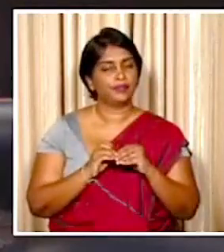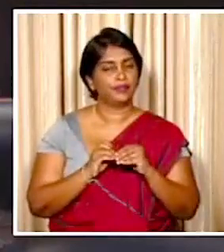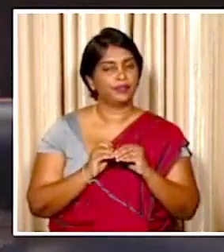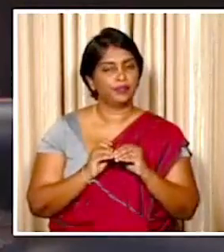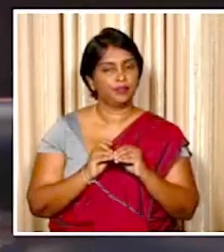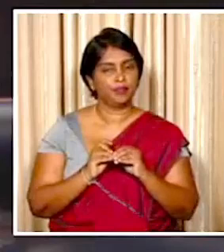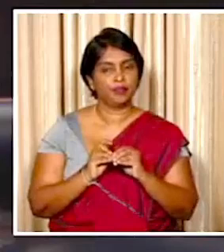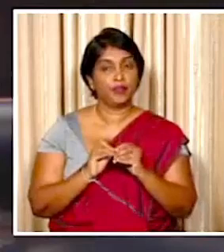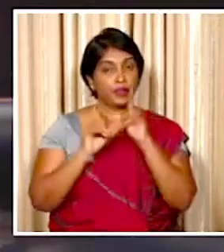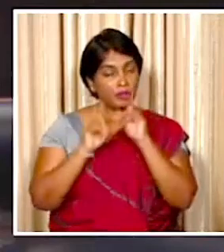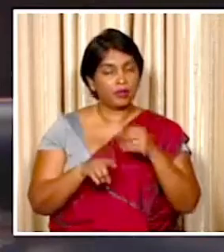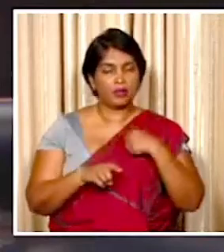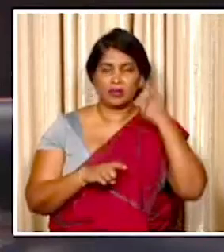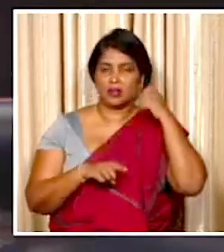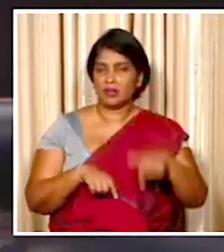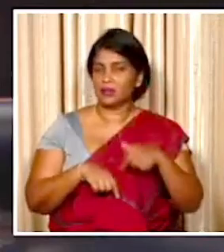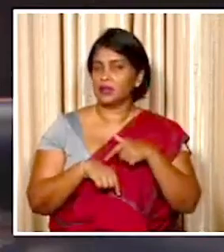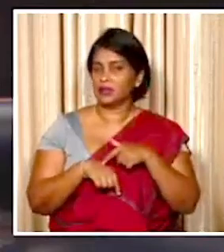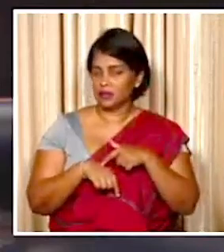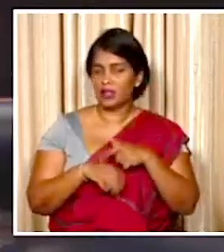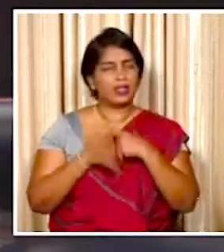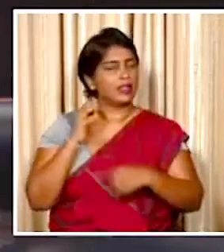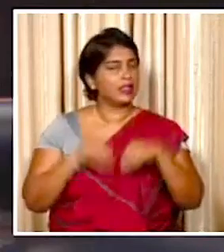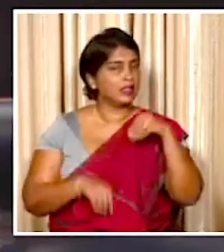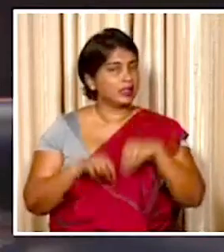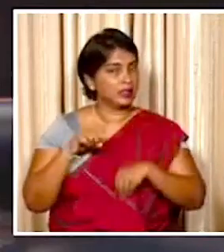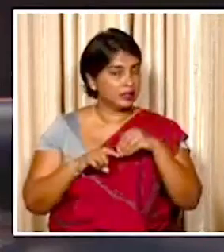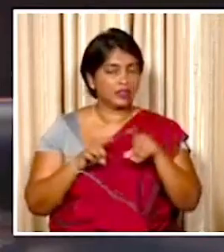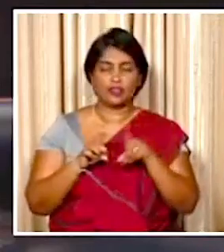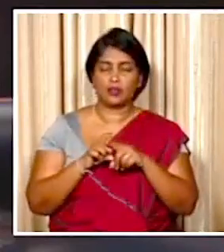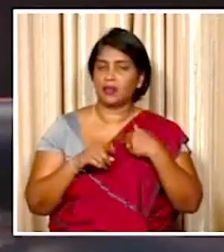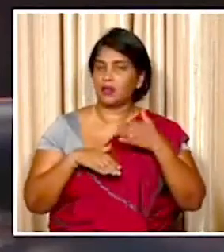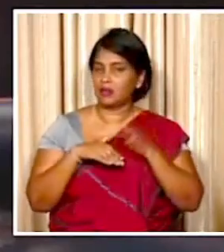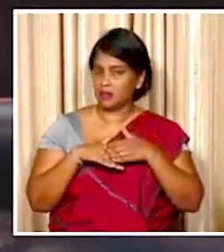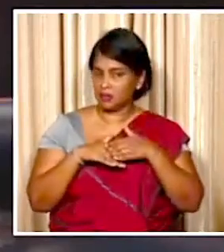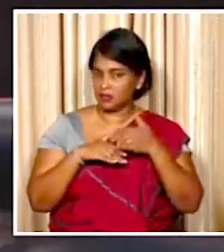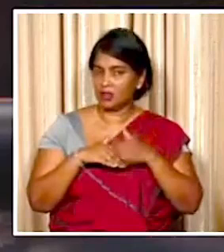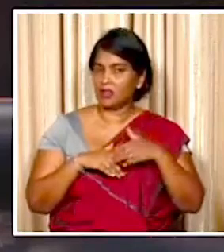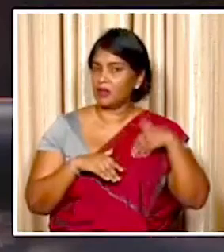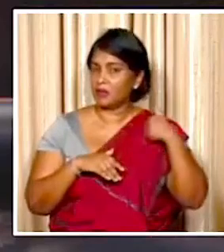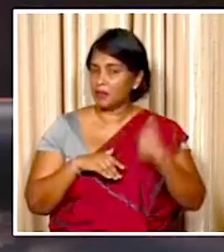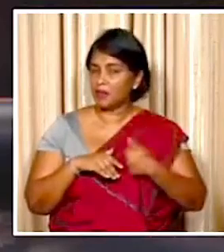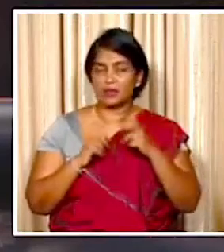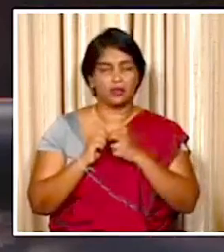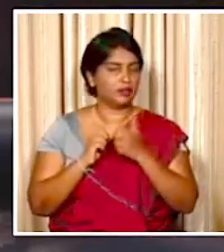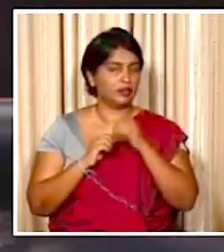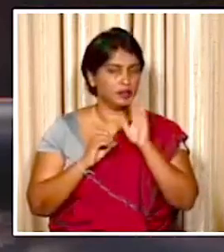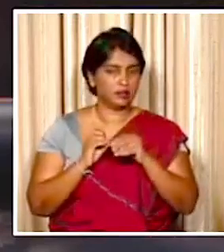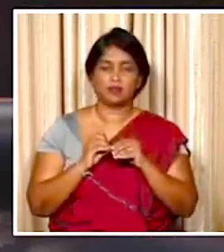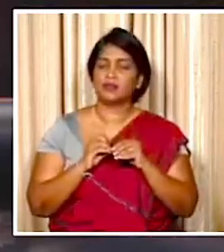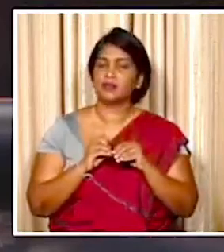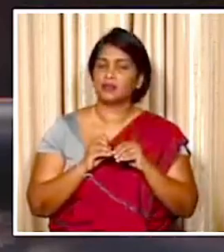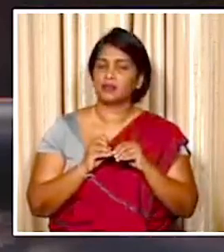වගේම තමයි මම හිතන්නේ මේ වෙලාවේ දේශපාලනිකව අපි මූණ දෙන ප්‍රධාන ගැටලුවක් බවට පත් වෙලා